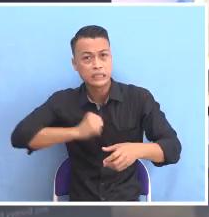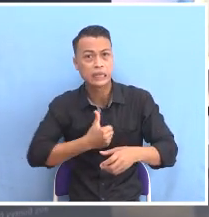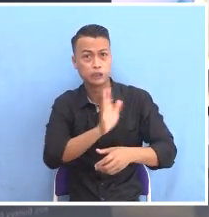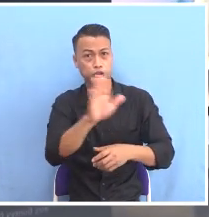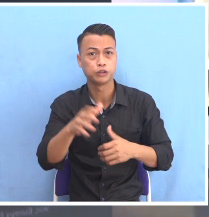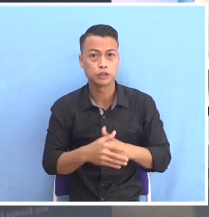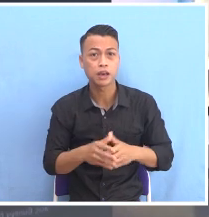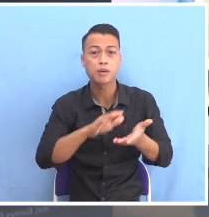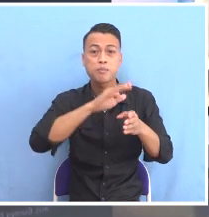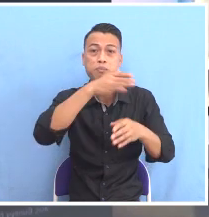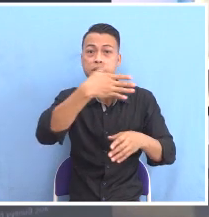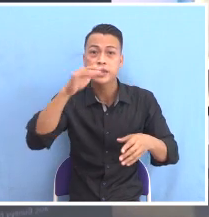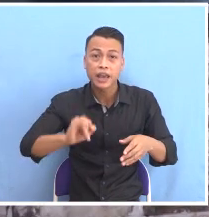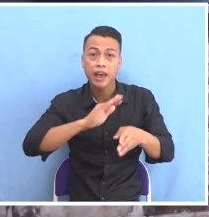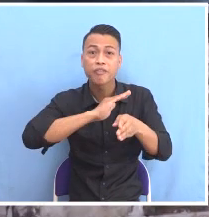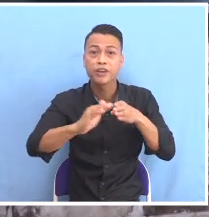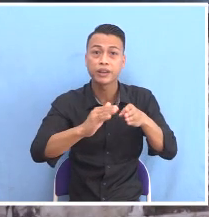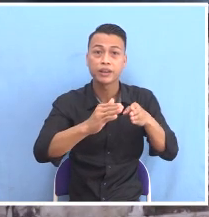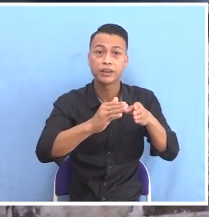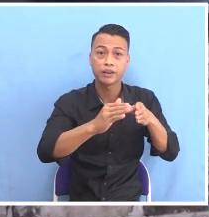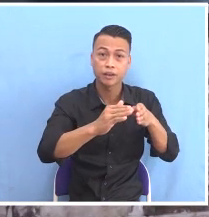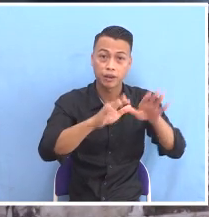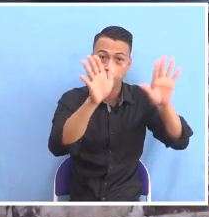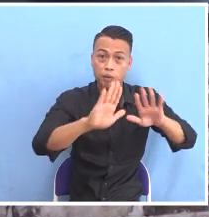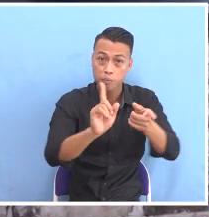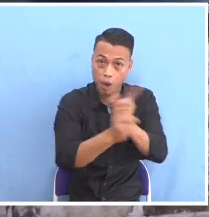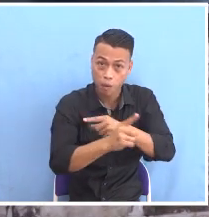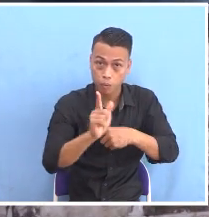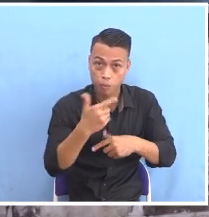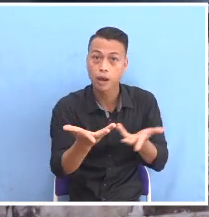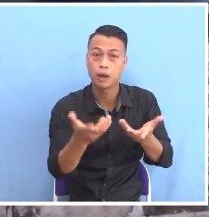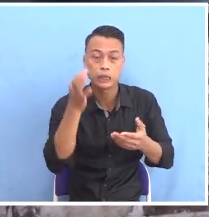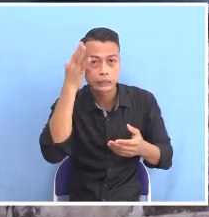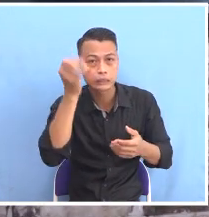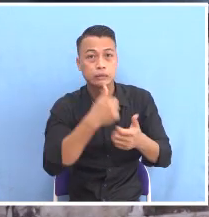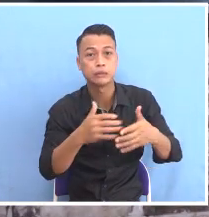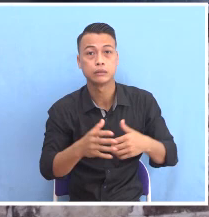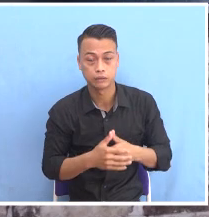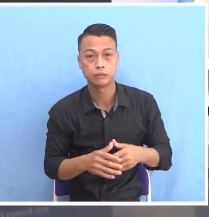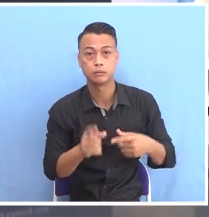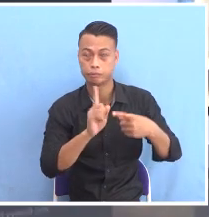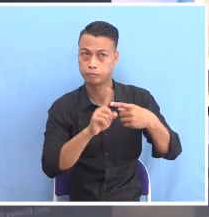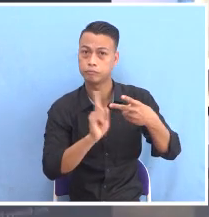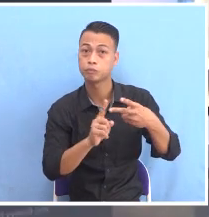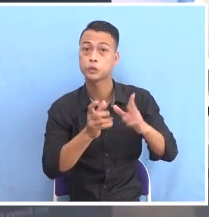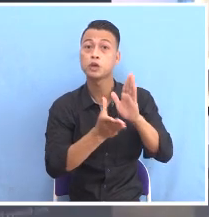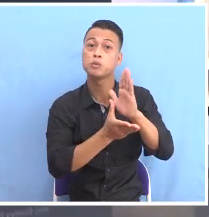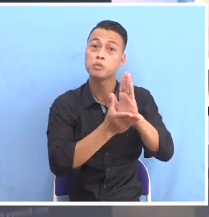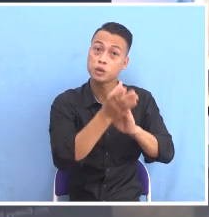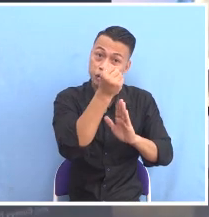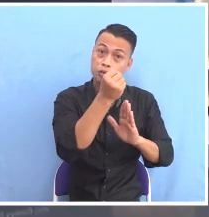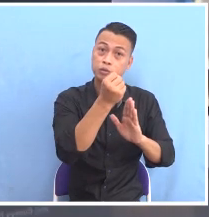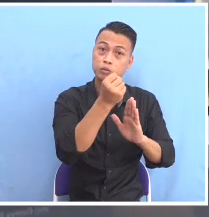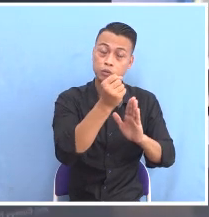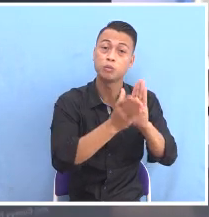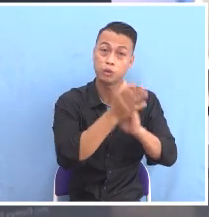ည်းတွေလည်းရှိတယ်အဲ့တော့ပြည်နယ်အသစ်တွေဖွဲ့စည်းဖို့လိုမလားဆိုတဲ့ဟာကိုလည်းကျွန်တော်စဉ်းစားဖို့လိုတယ်။နောက်တစ်ခုကကျွန်တော်ပြည်တော်စုဆိုတဲ့နေရာမှာဟို